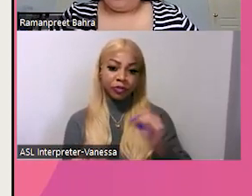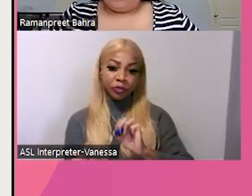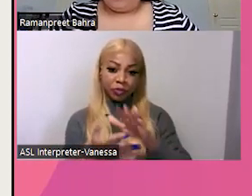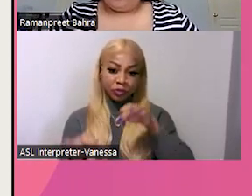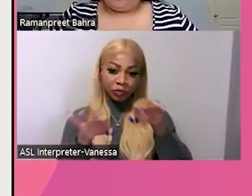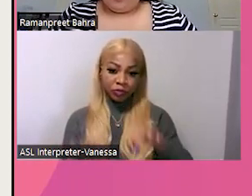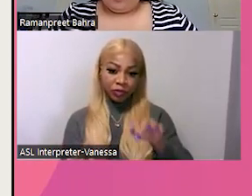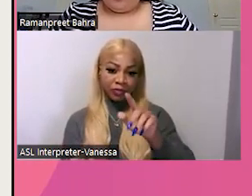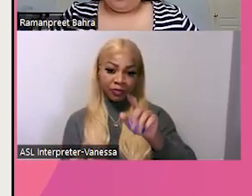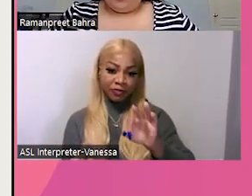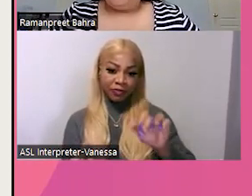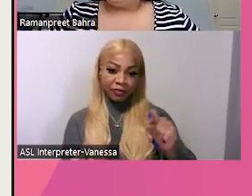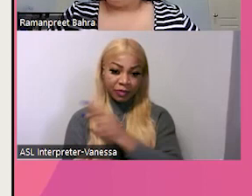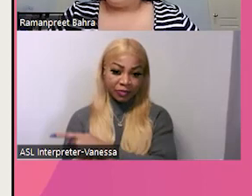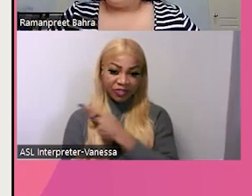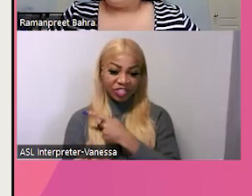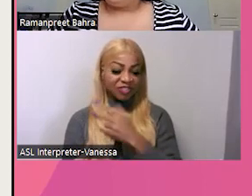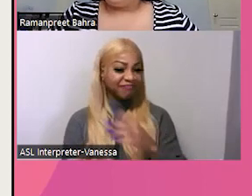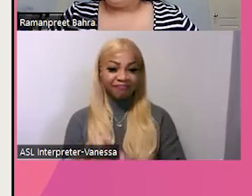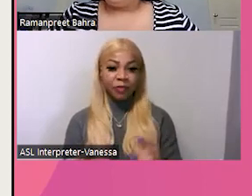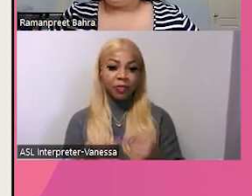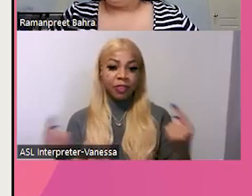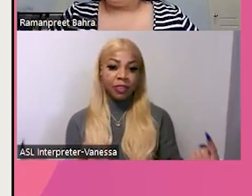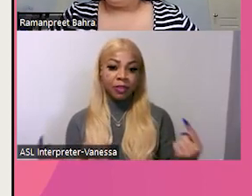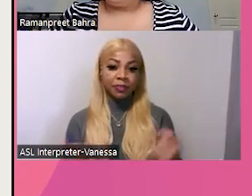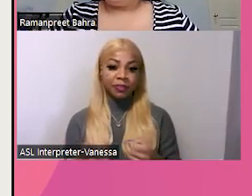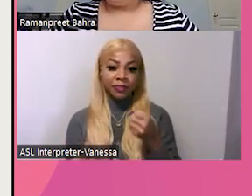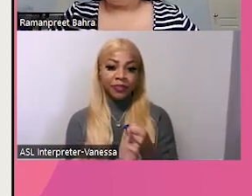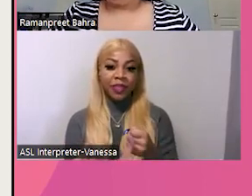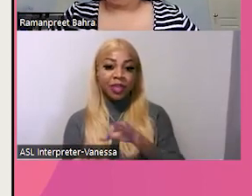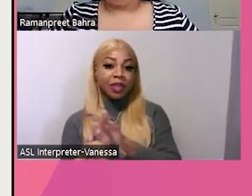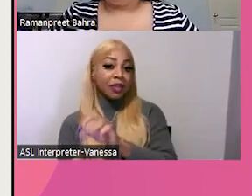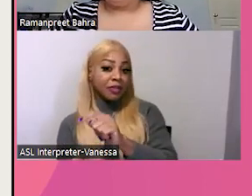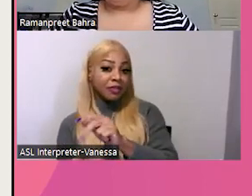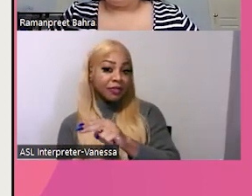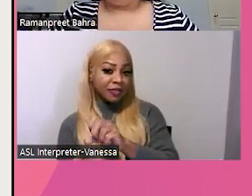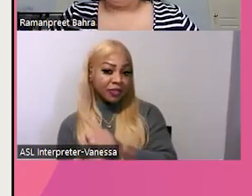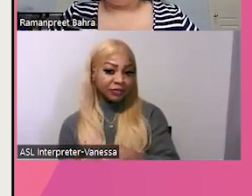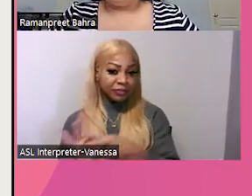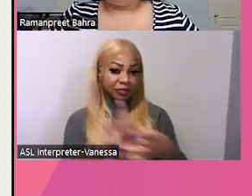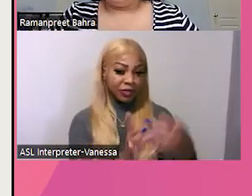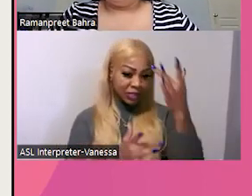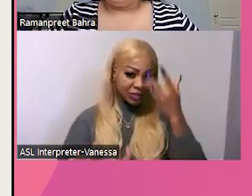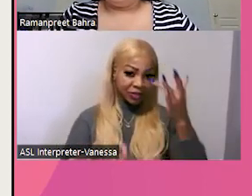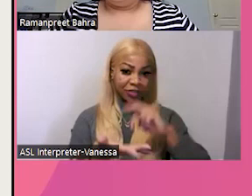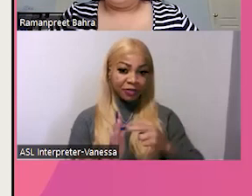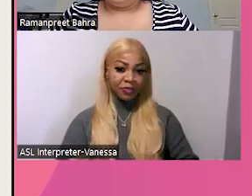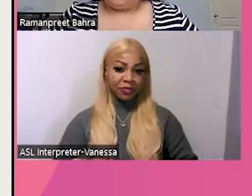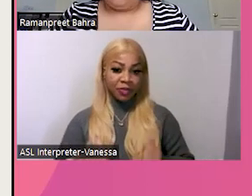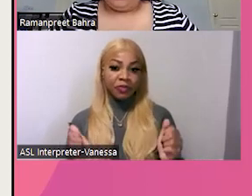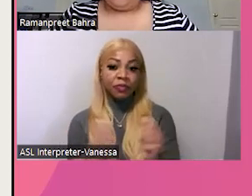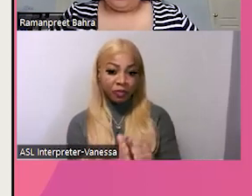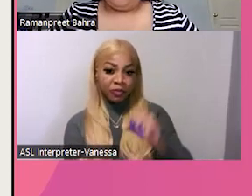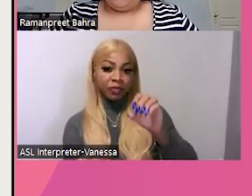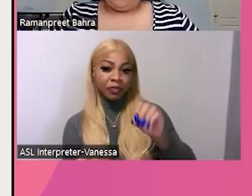pour décrire les patients corpulents a l'effet opposé. Ça confond l'obésité ou